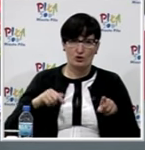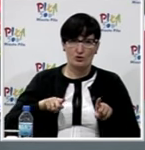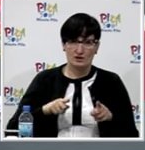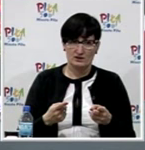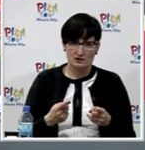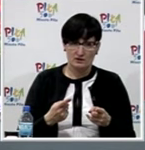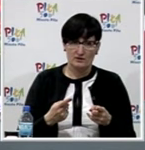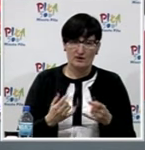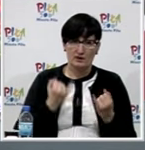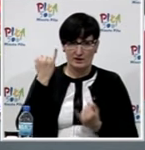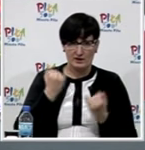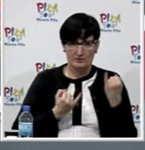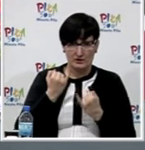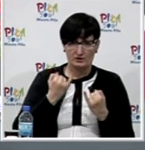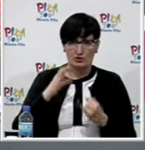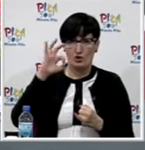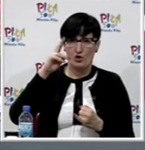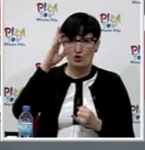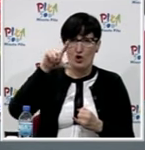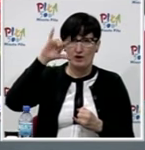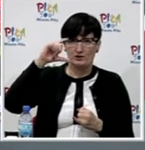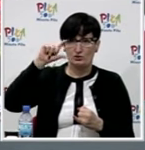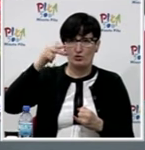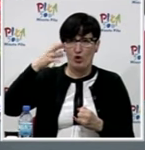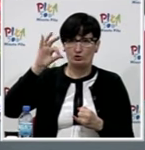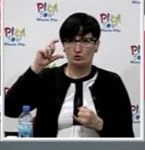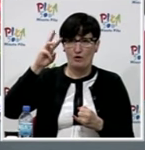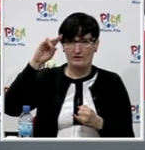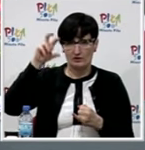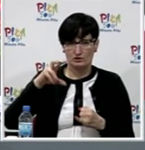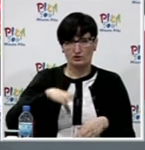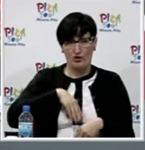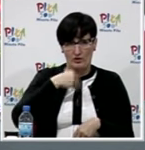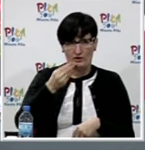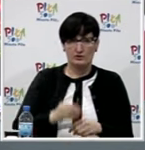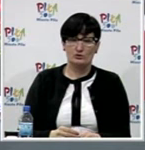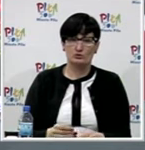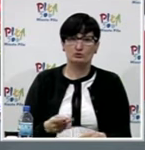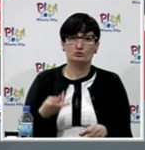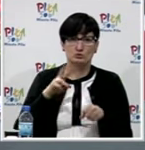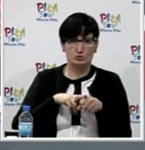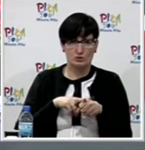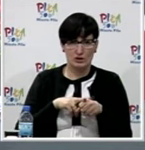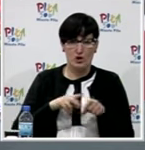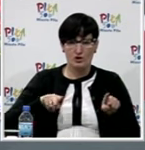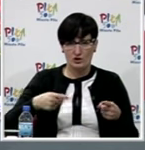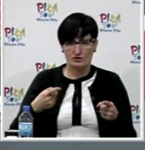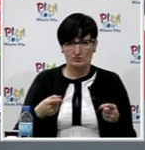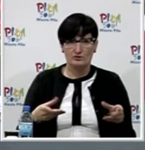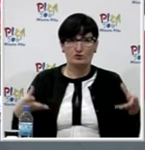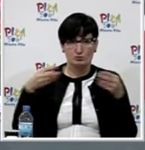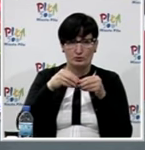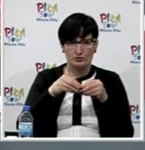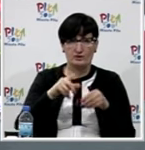organizowanych imprez okolicznościowych, świątecznych, które organizowaliśmy wspólnie z organizacjami pozarządowymi